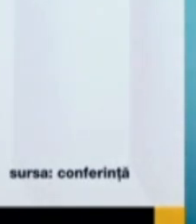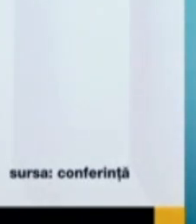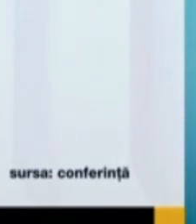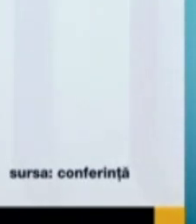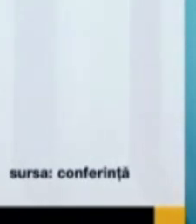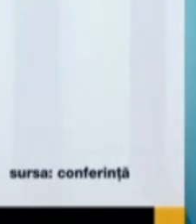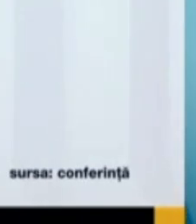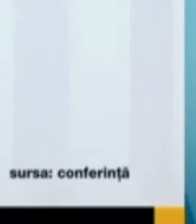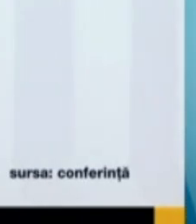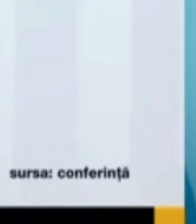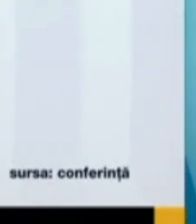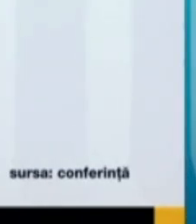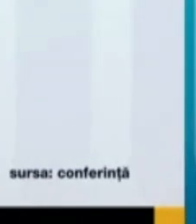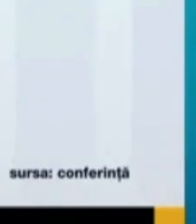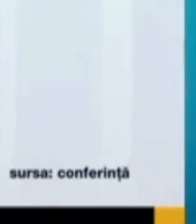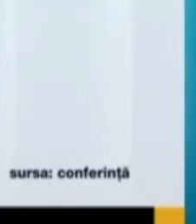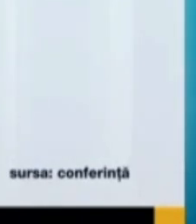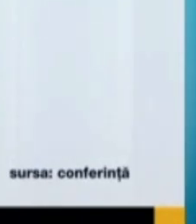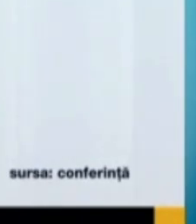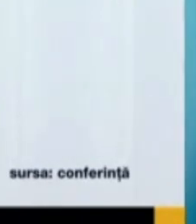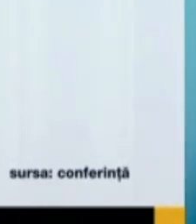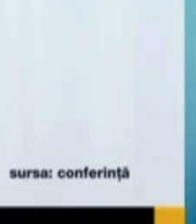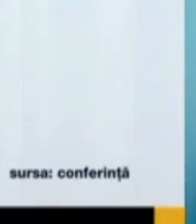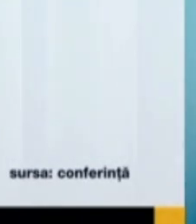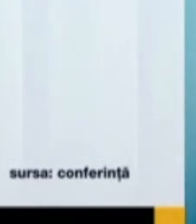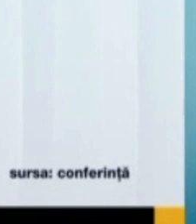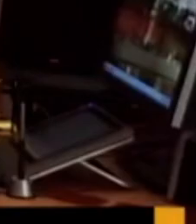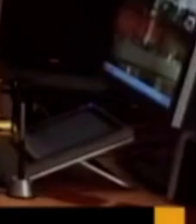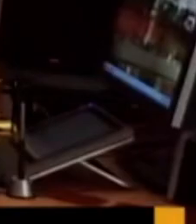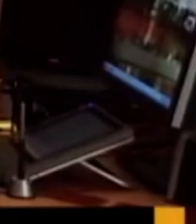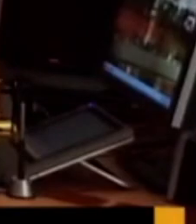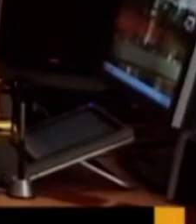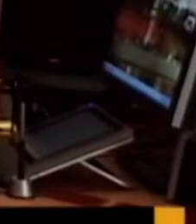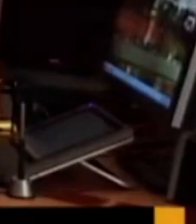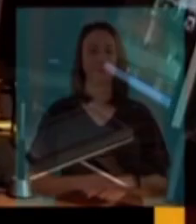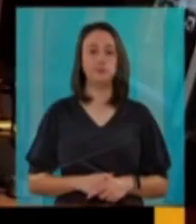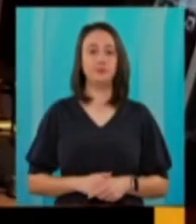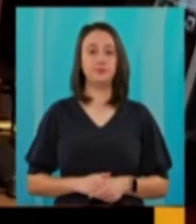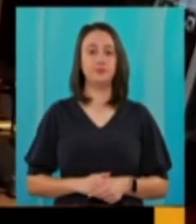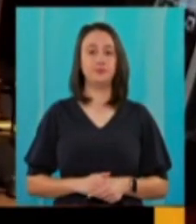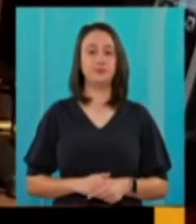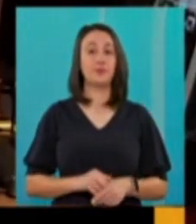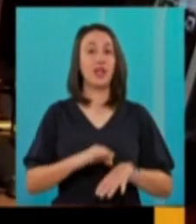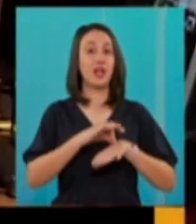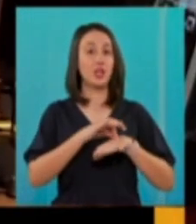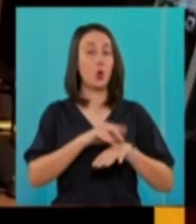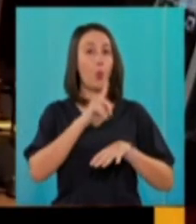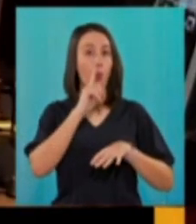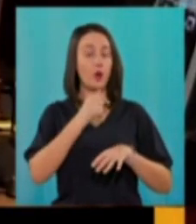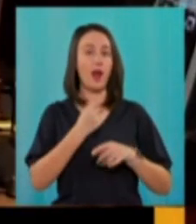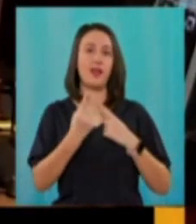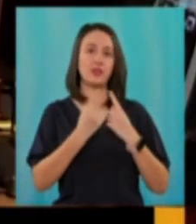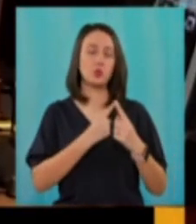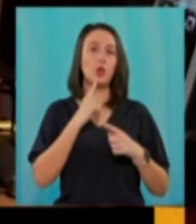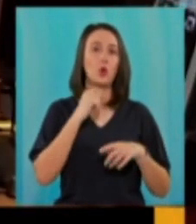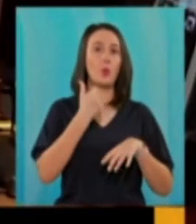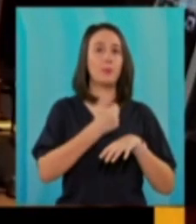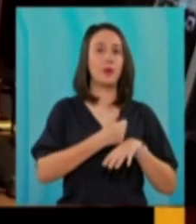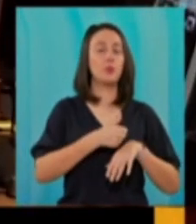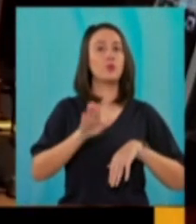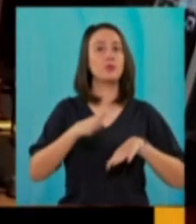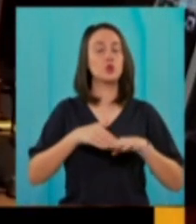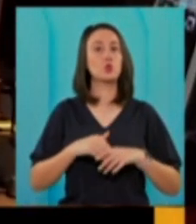obține dacă Ucraina se apără altfel nu există pace a adăugat dragi liderul de la kremlin am mai discutat și cu premierul norvegian magnus